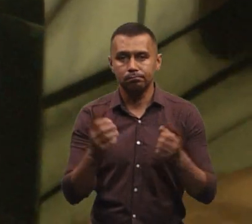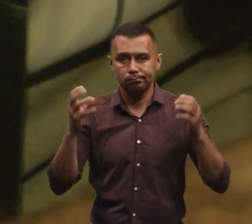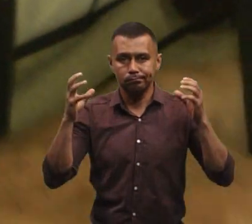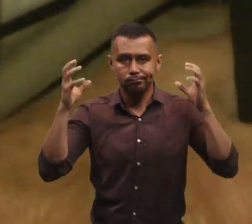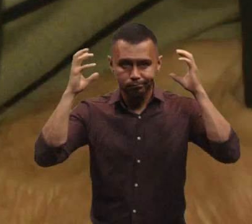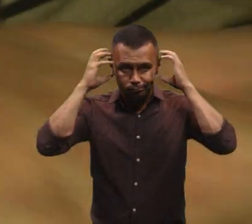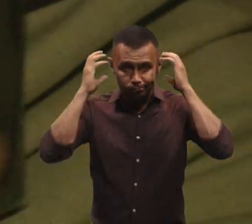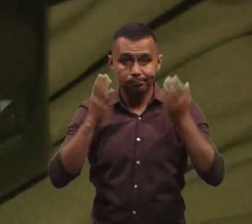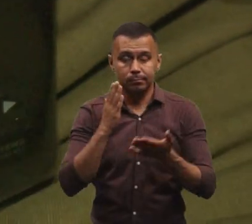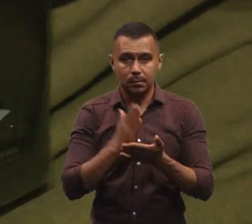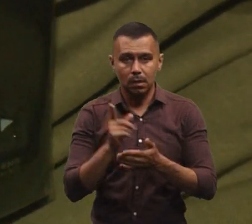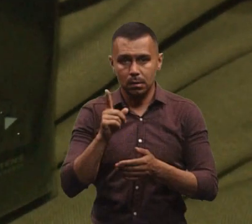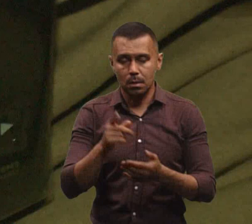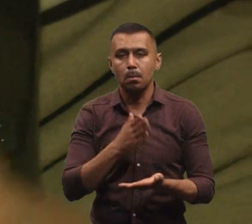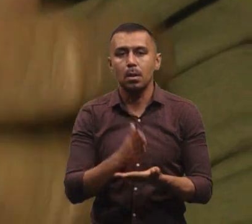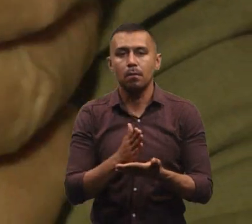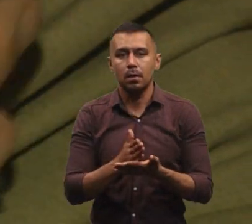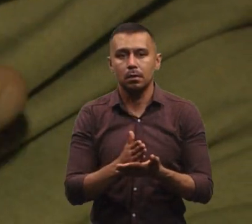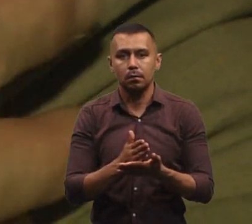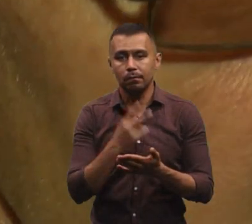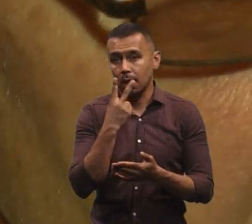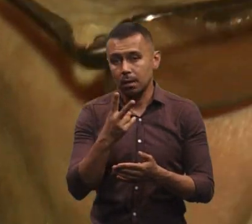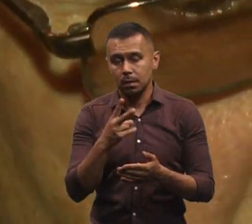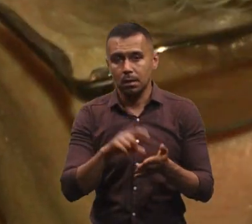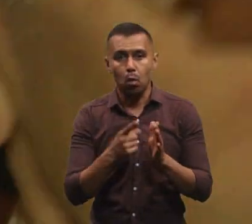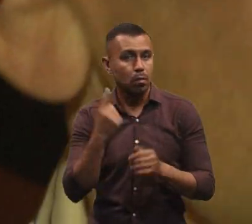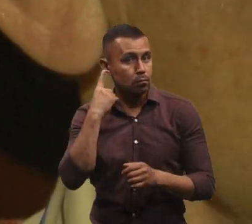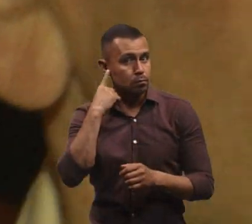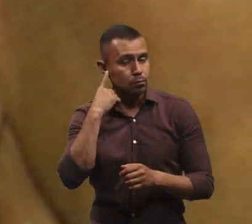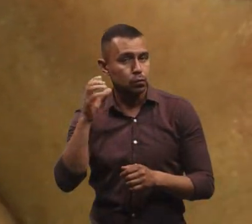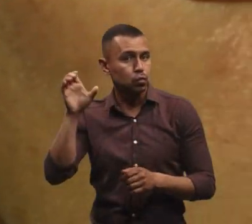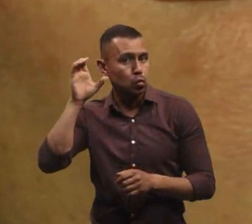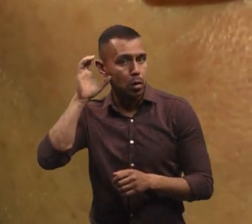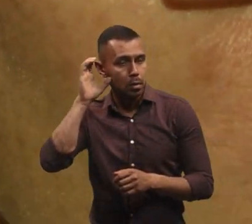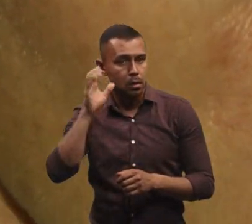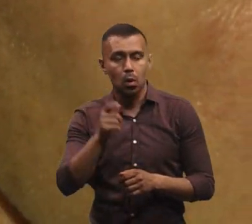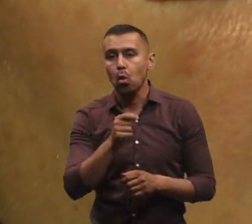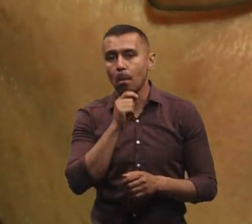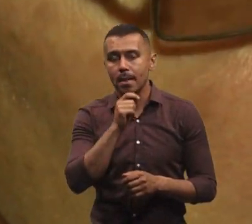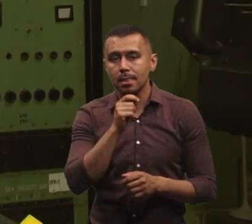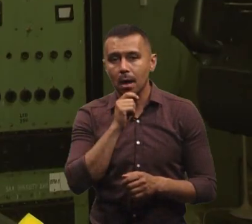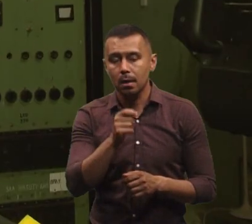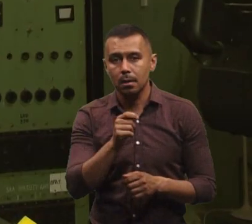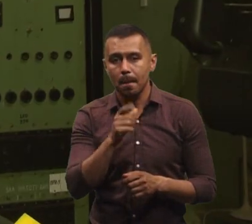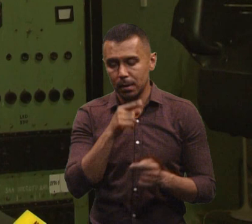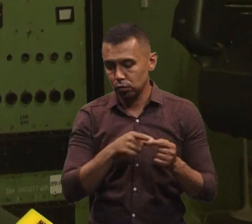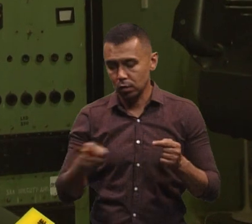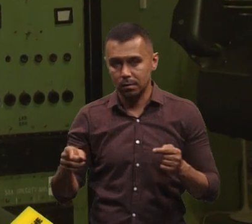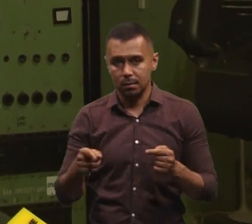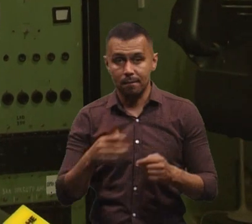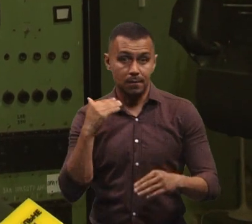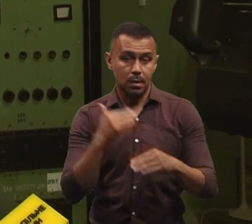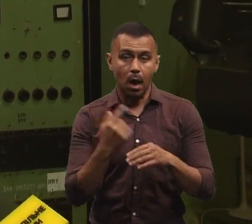навушником, і вони перебувають в глядацькій залі, одним вухом слухають коментар під час вистави,